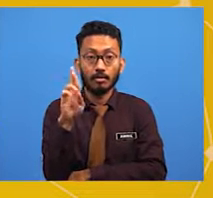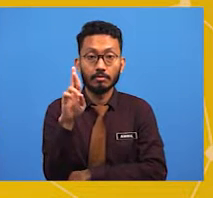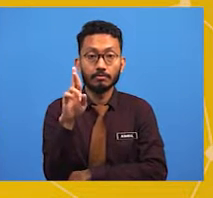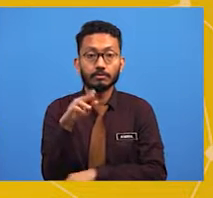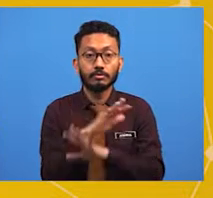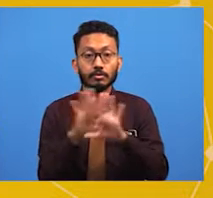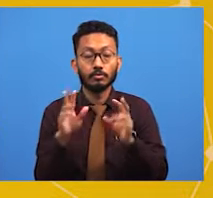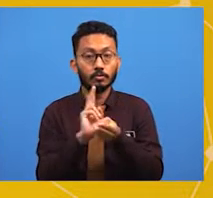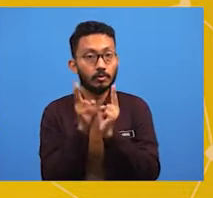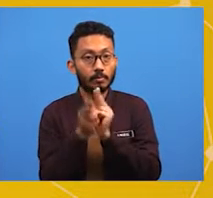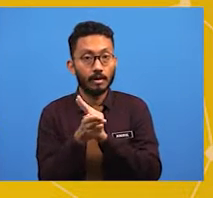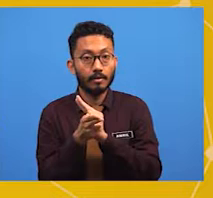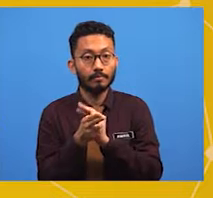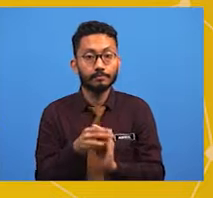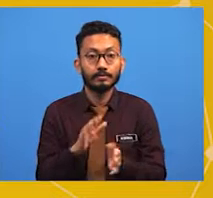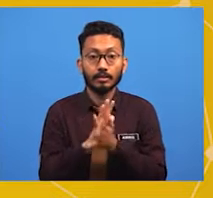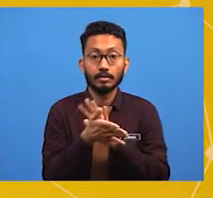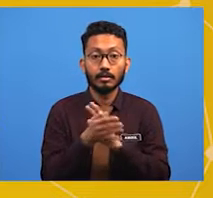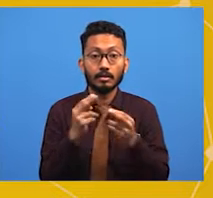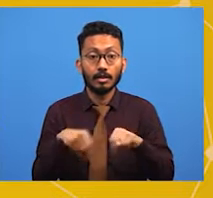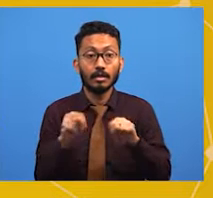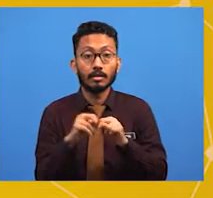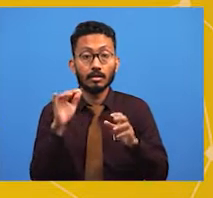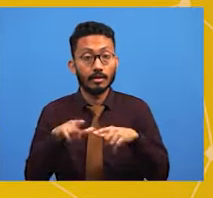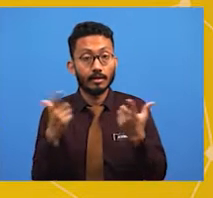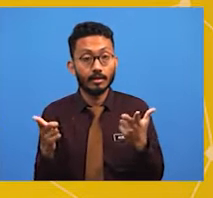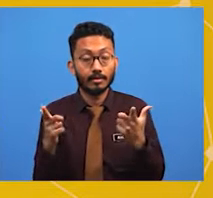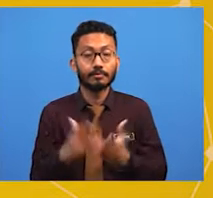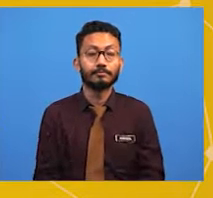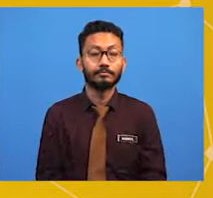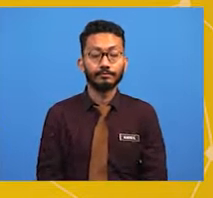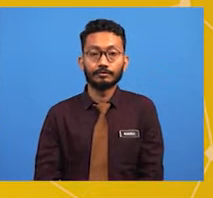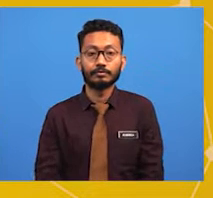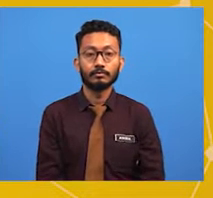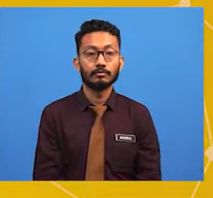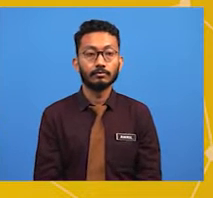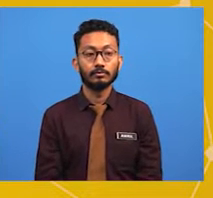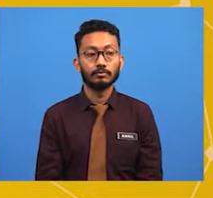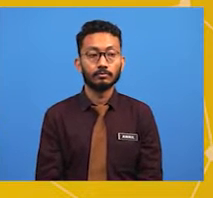berubah menjadi nilai yang lain semasa pelaksanaan atur cara.